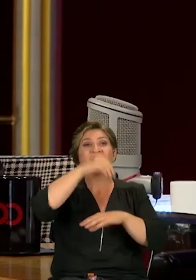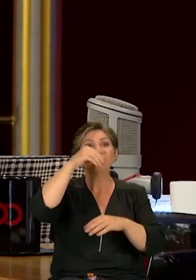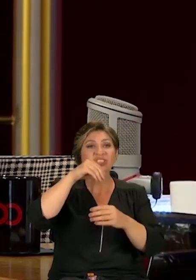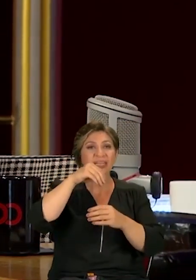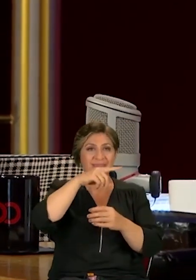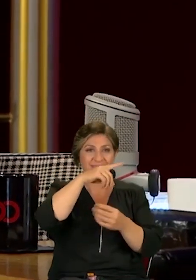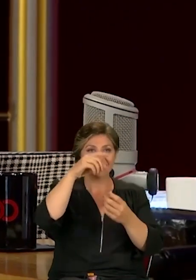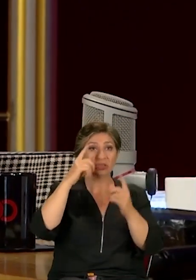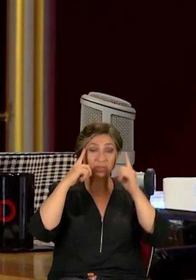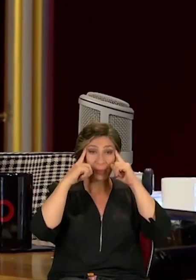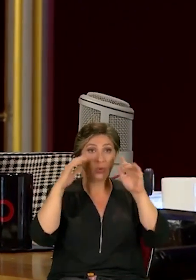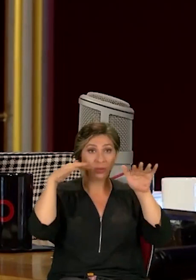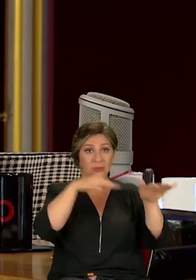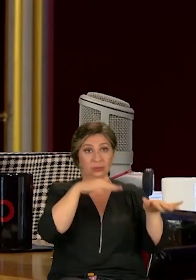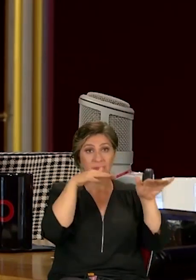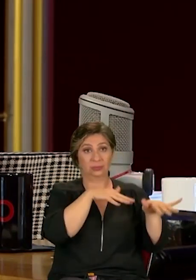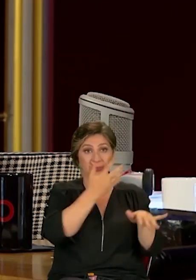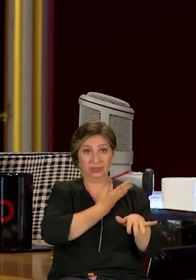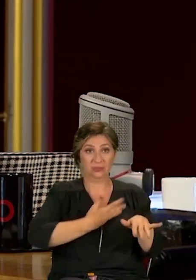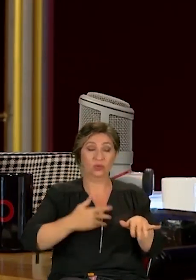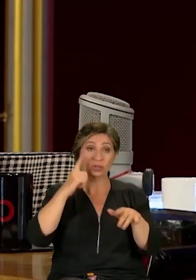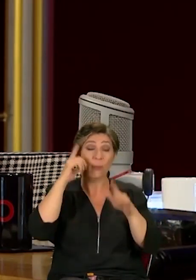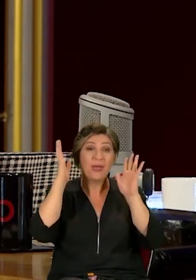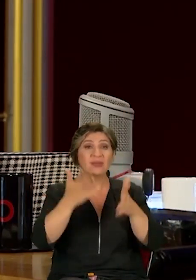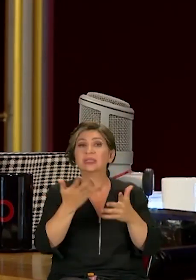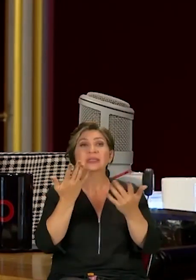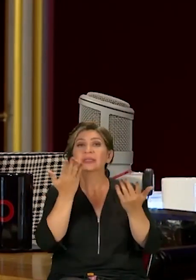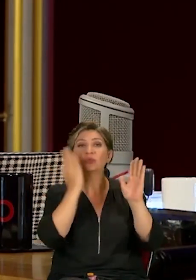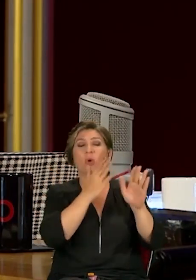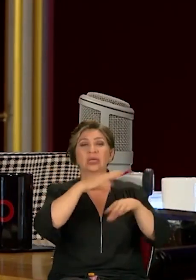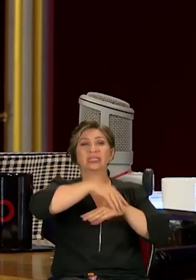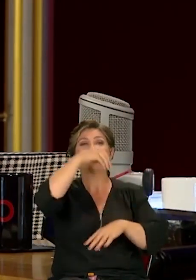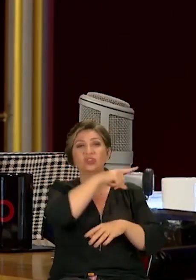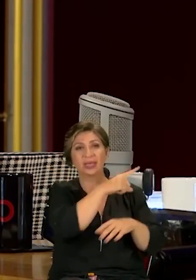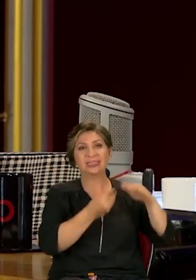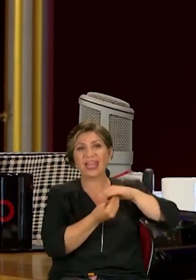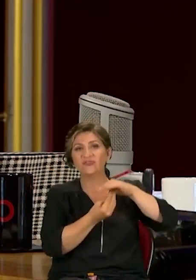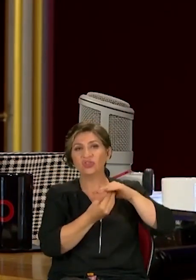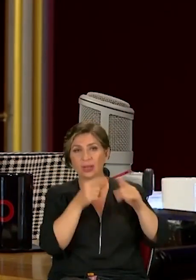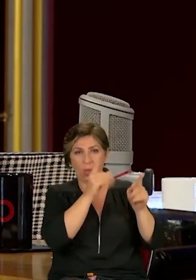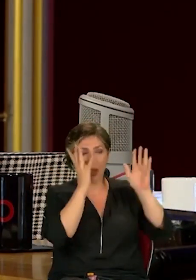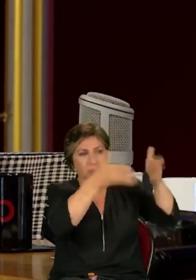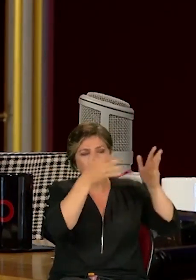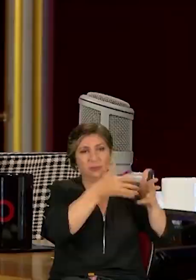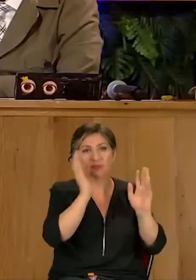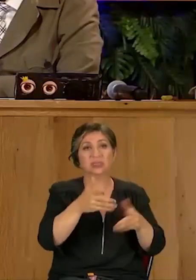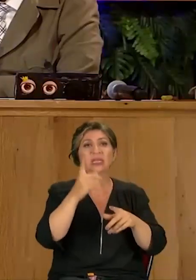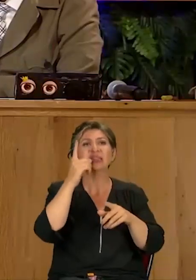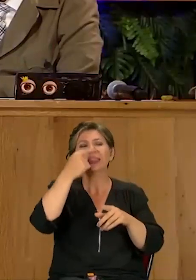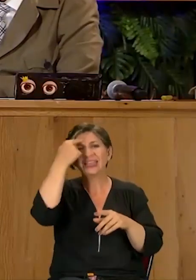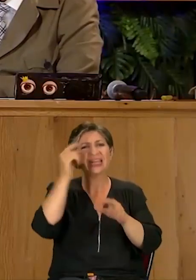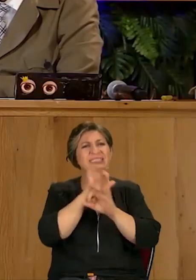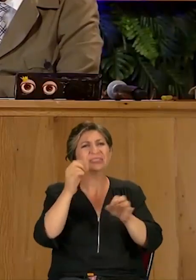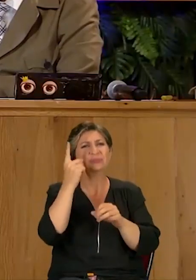biliyorsunuz Japonlar Kapadokya'yı çok seviyorlar. En çok gittikleri, ziyaret ettikleri coğrafya orası. Evet. Talihsiz bir